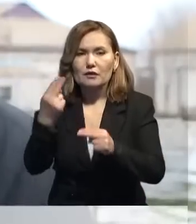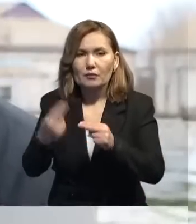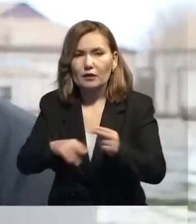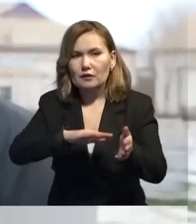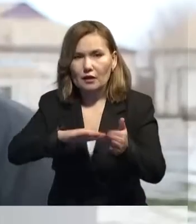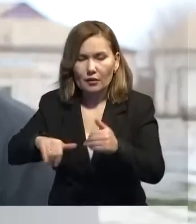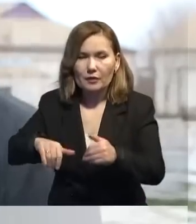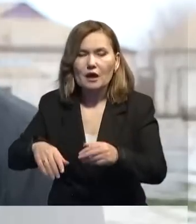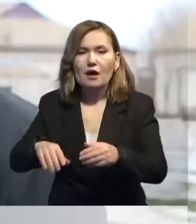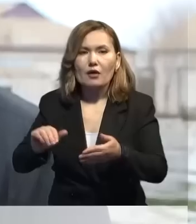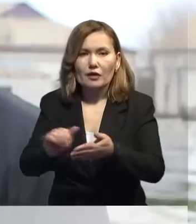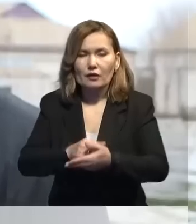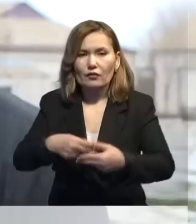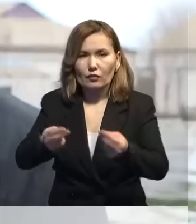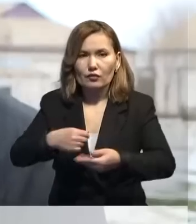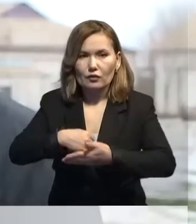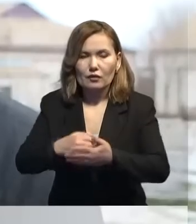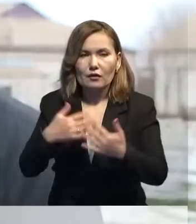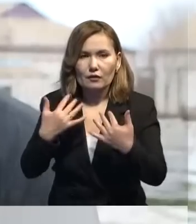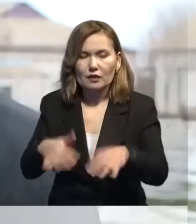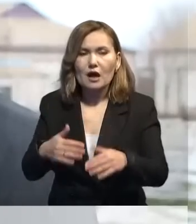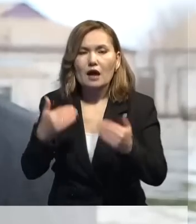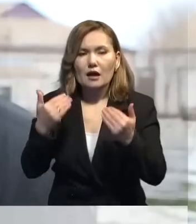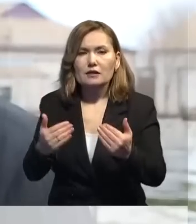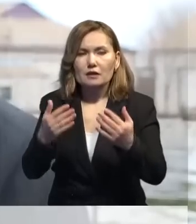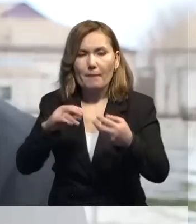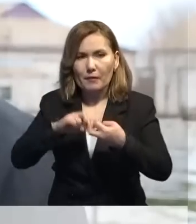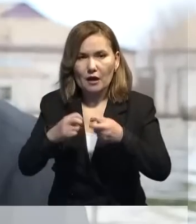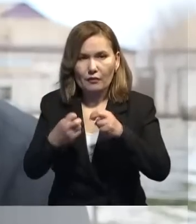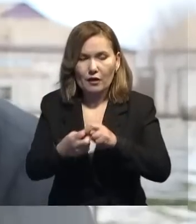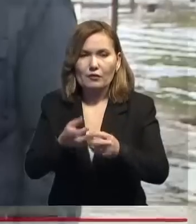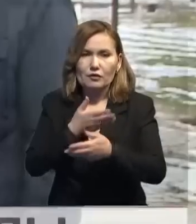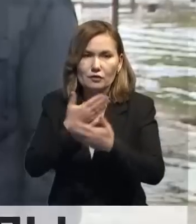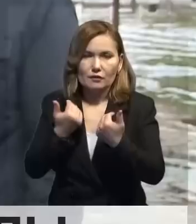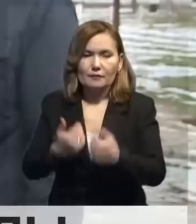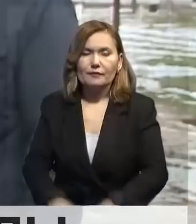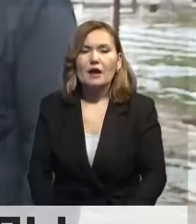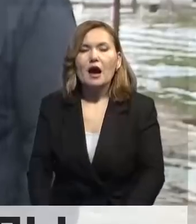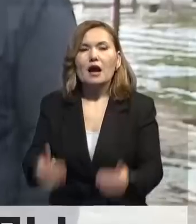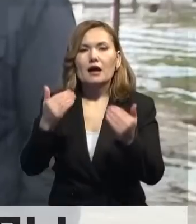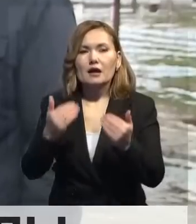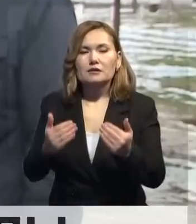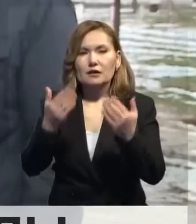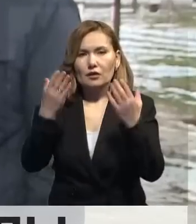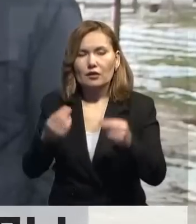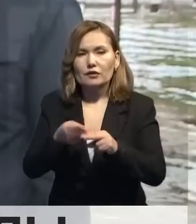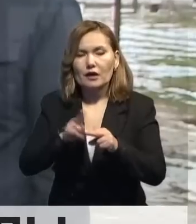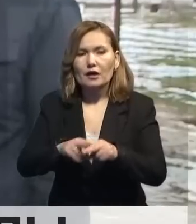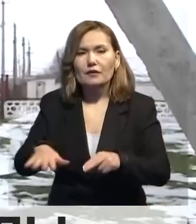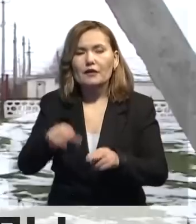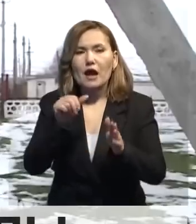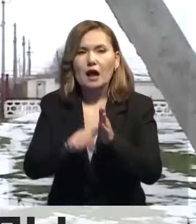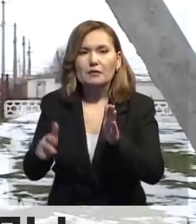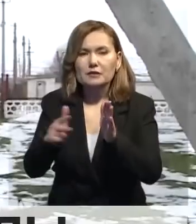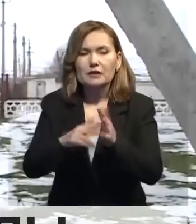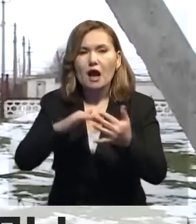мекемесінің теңгеріміне өткізіп болдық. Қазір түбегейлі проблема шешілді деп айтсақ болады. Мамандардың айтуынша, Сарағаш ауданында 68 елді